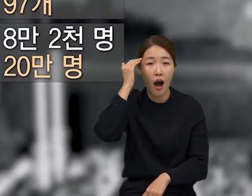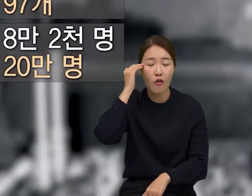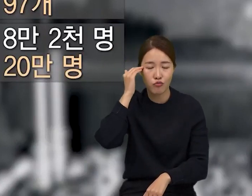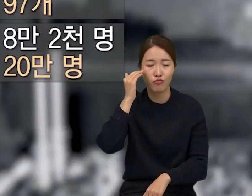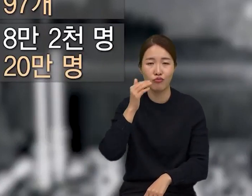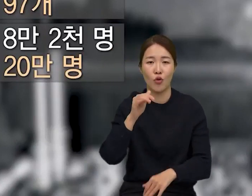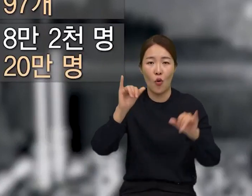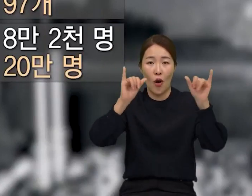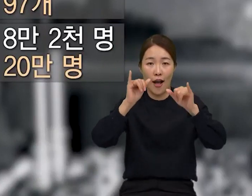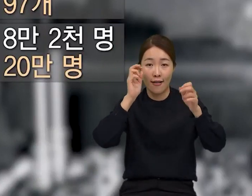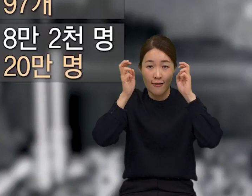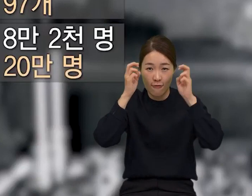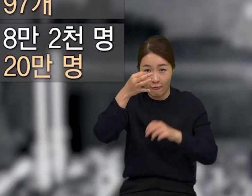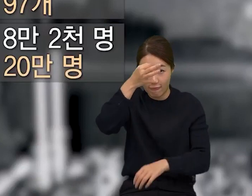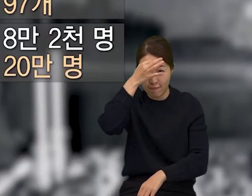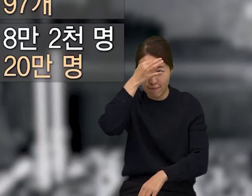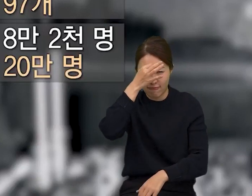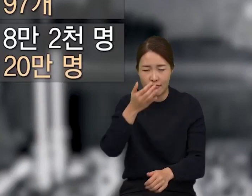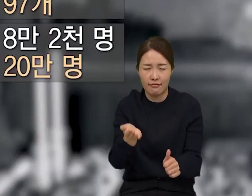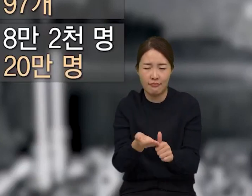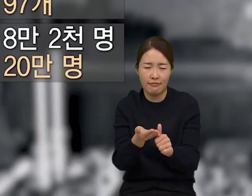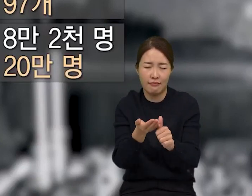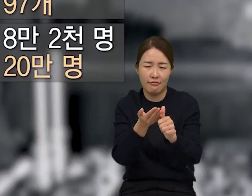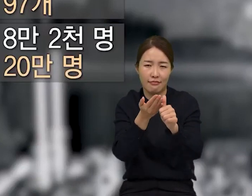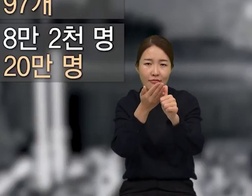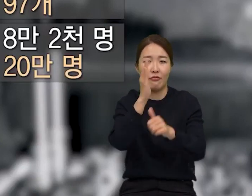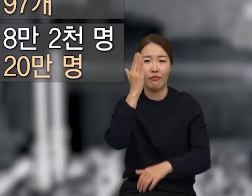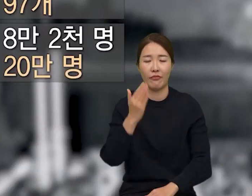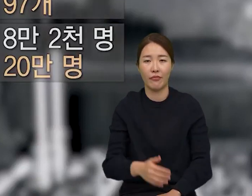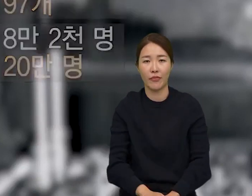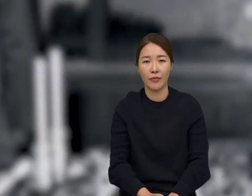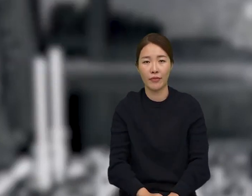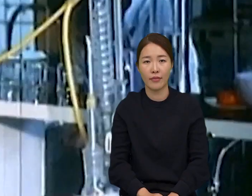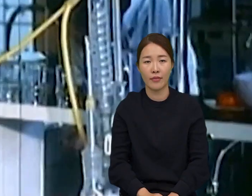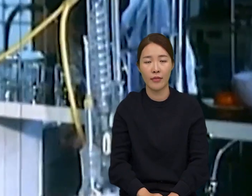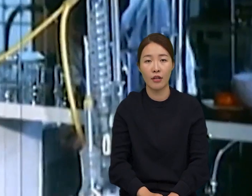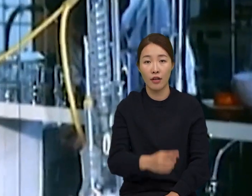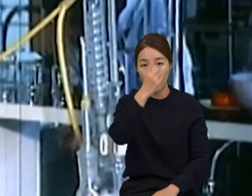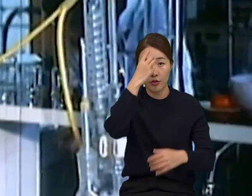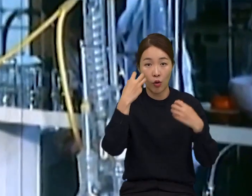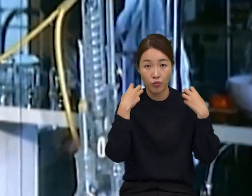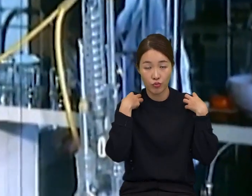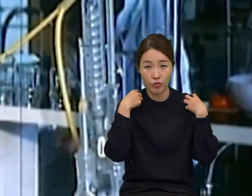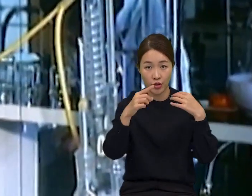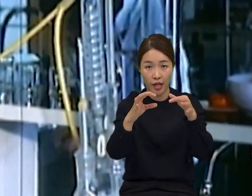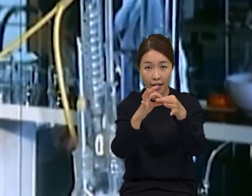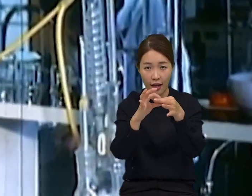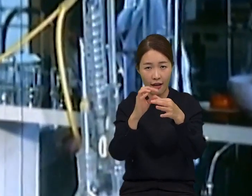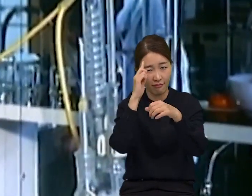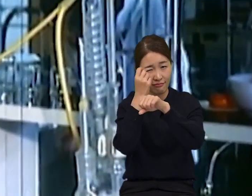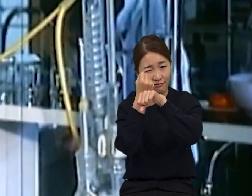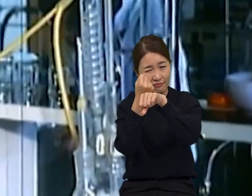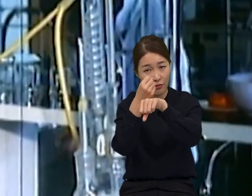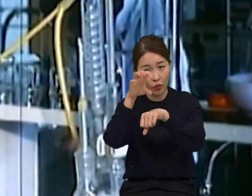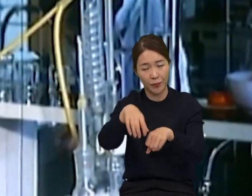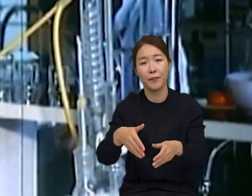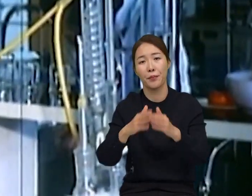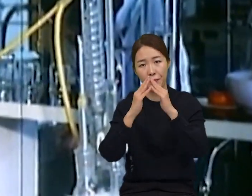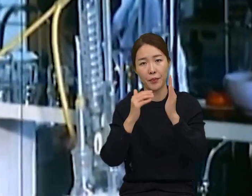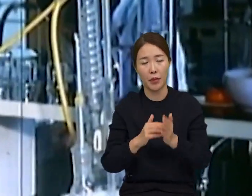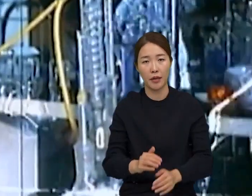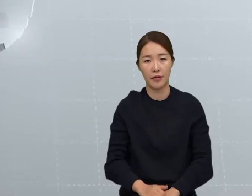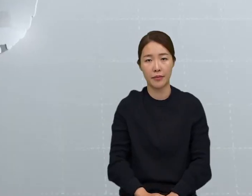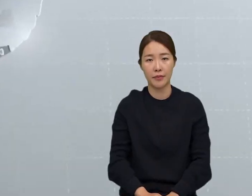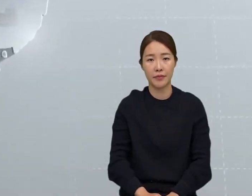훗날 한국 중화공업의 중심 기술자로 성장했다. 정부는 또 해당 분야 연구소도